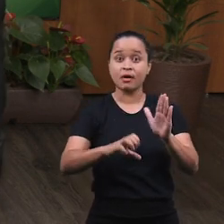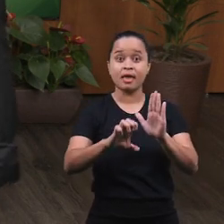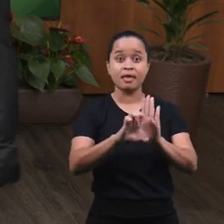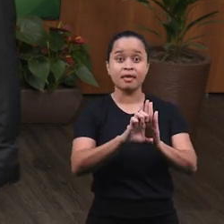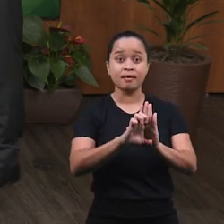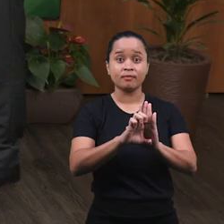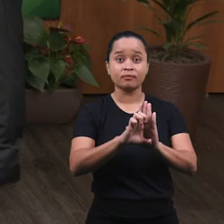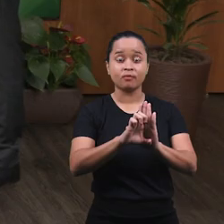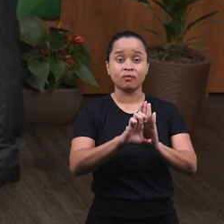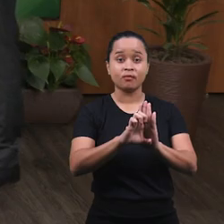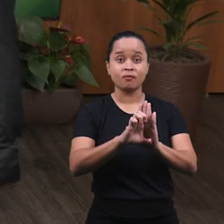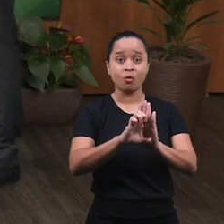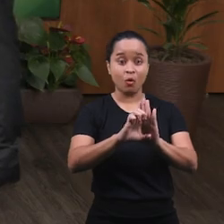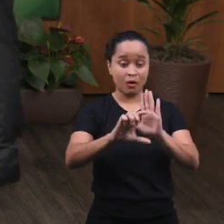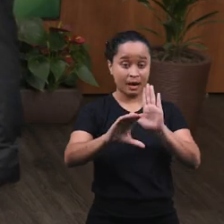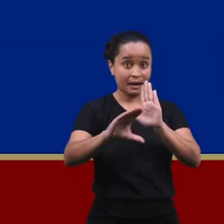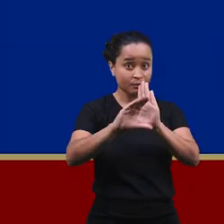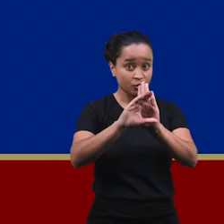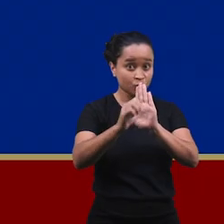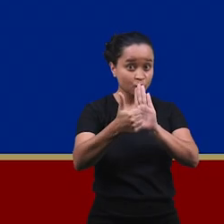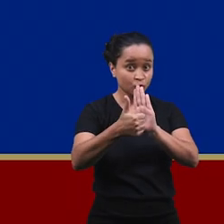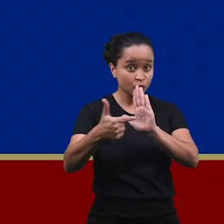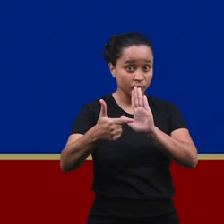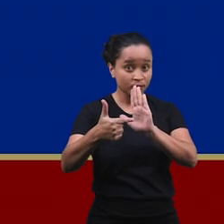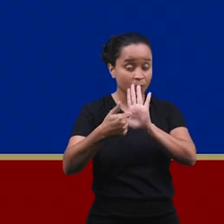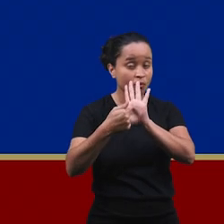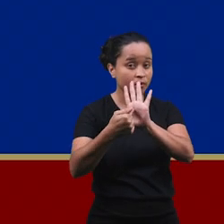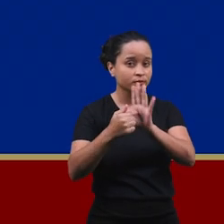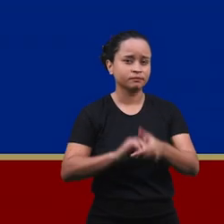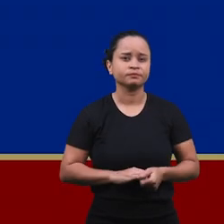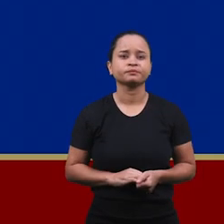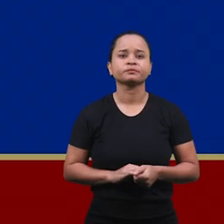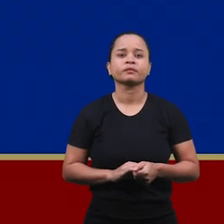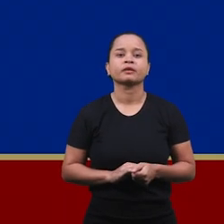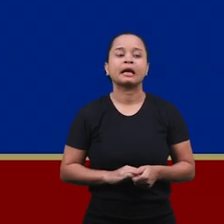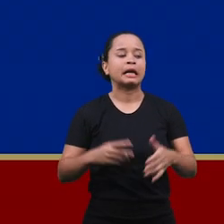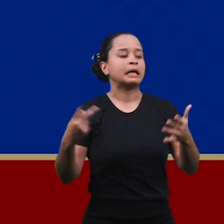dans le livre d'Exode, chapitre 12. Nous pouvons lire